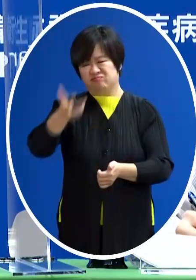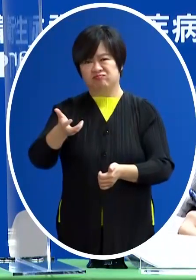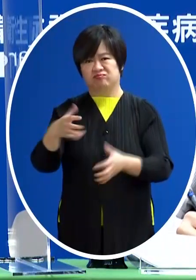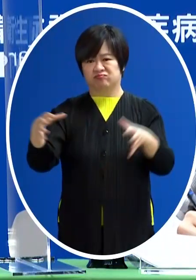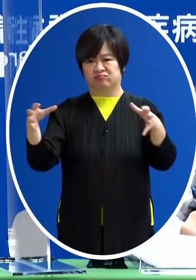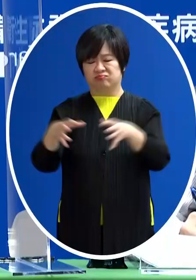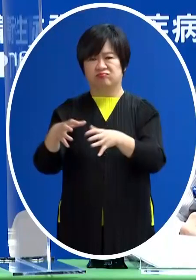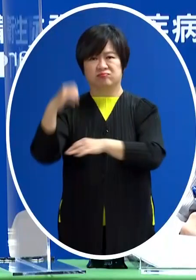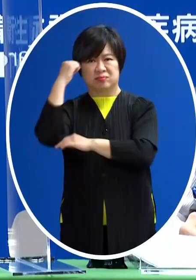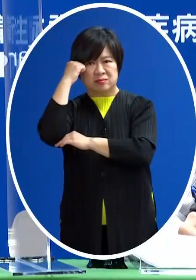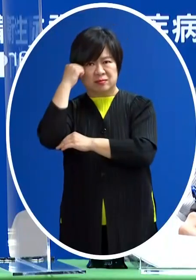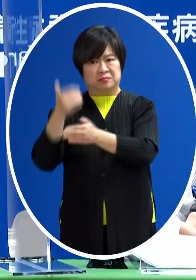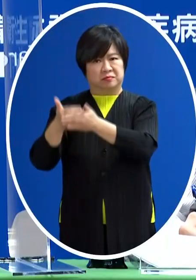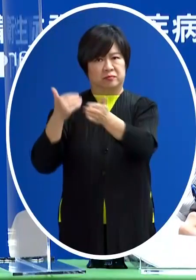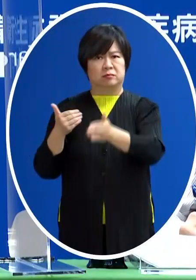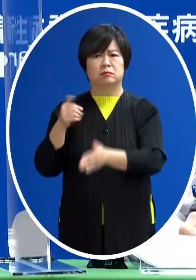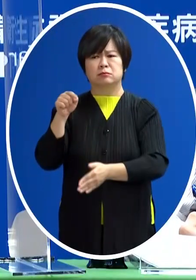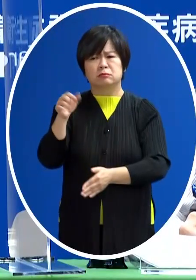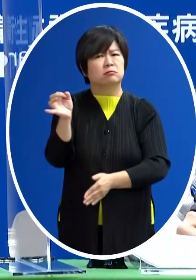上这我们是不收费的。